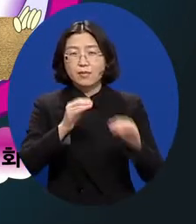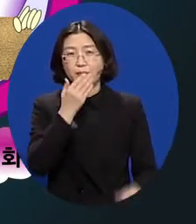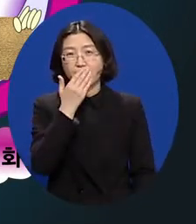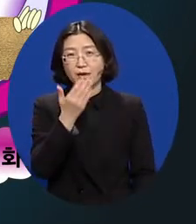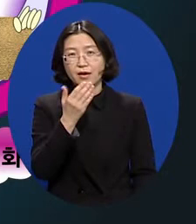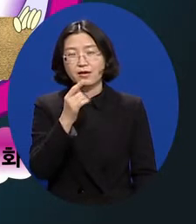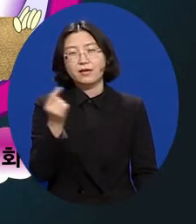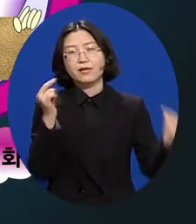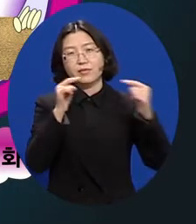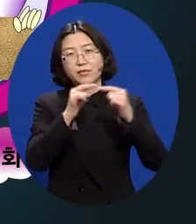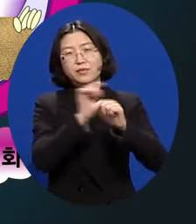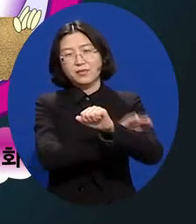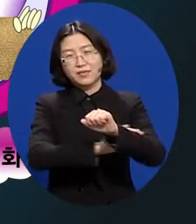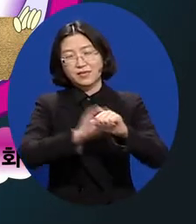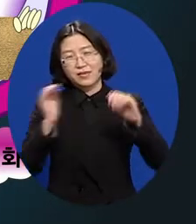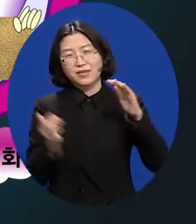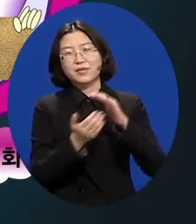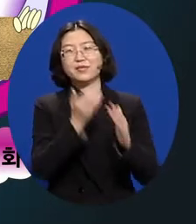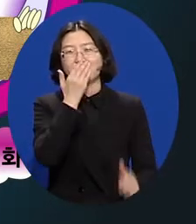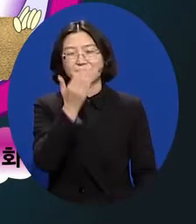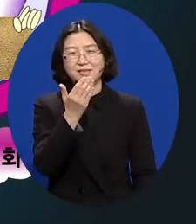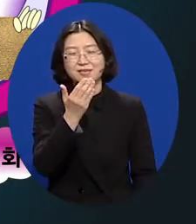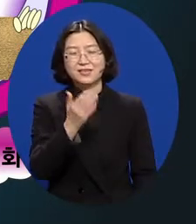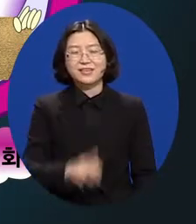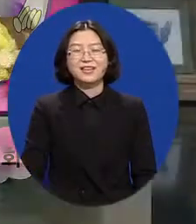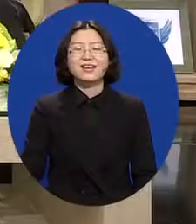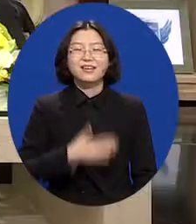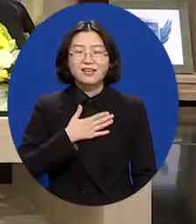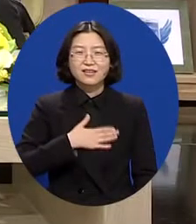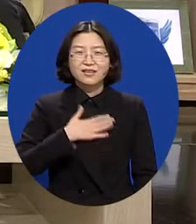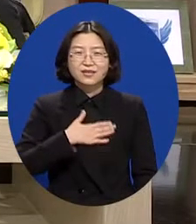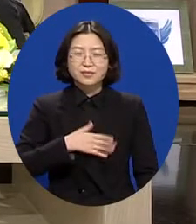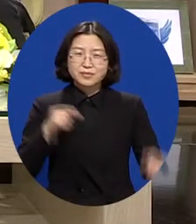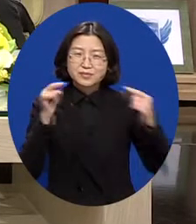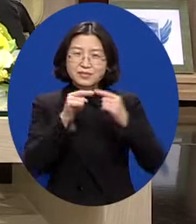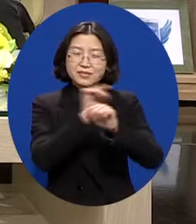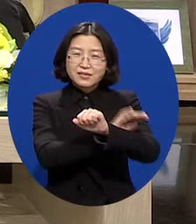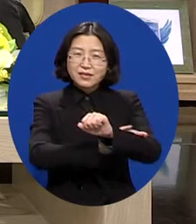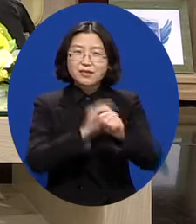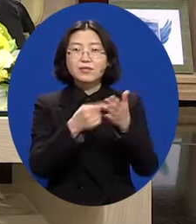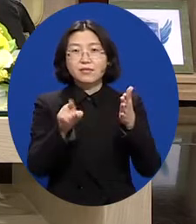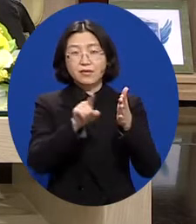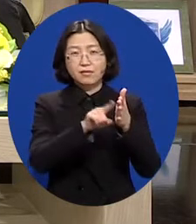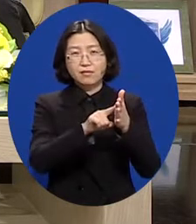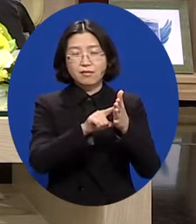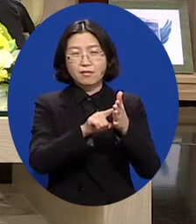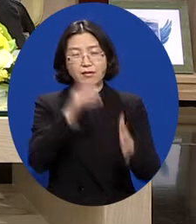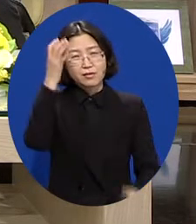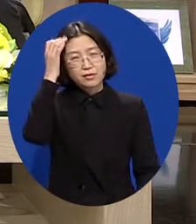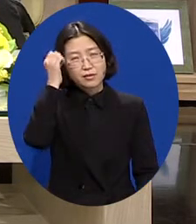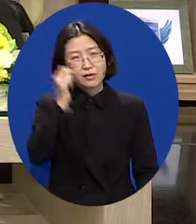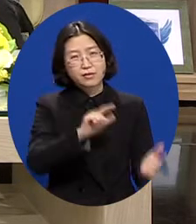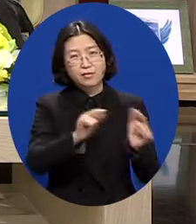교류적 의사소통이 되는 것입니다. 네, 그렇군요. 바람직한 의사소통을 위해서 특별히 기억해야 될 것들이 있을 것